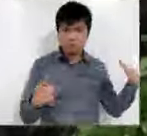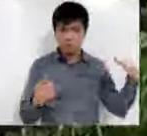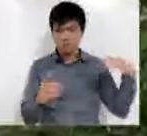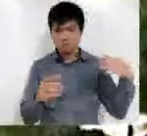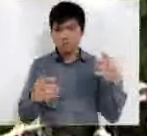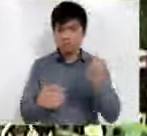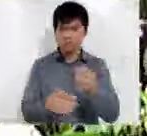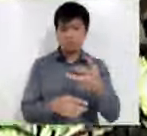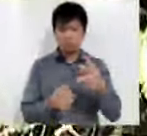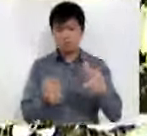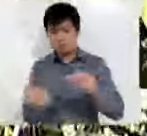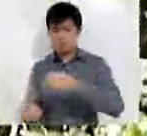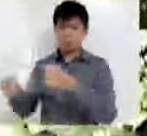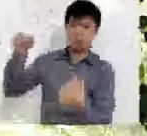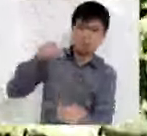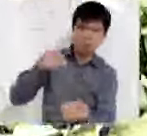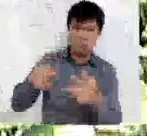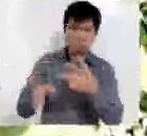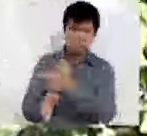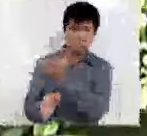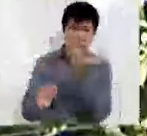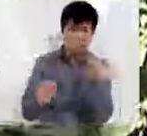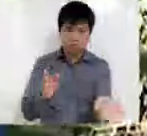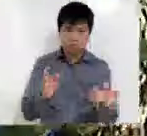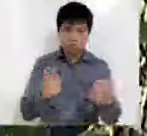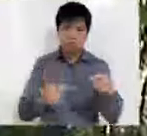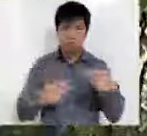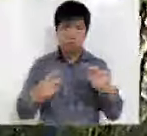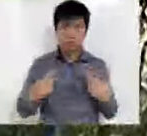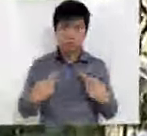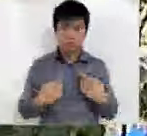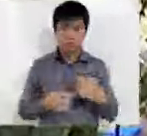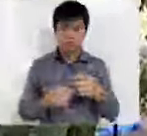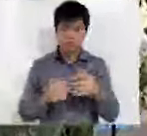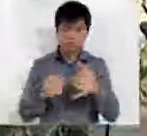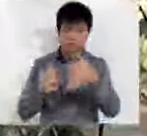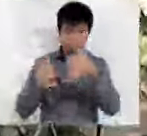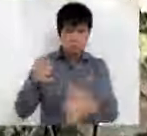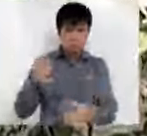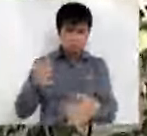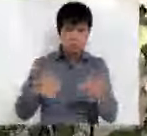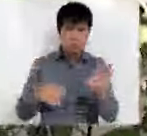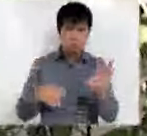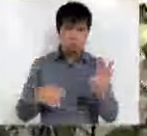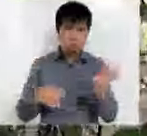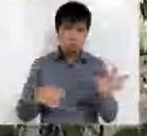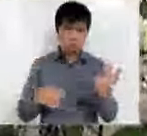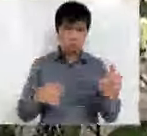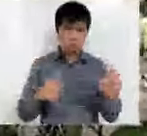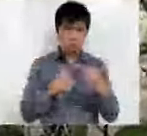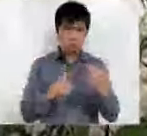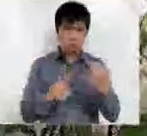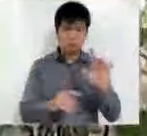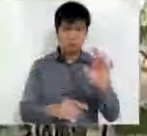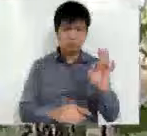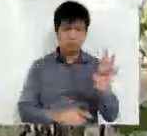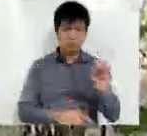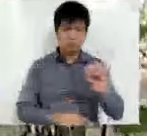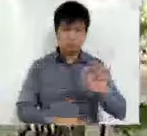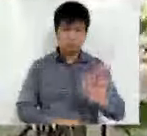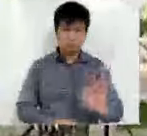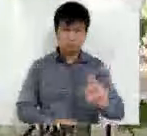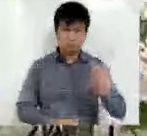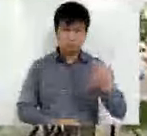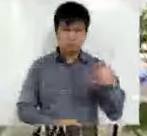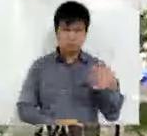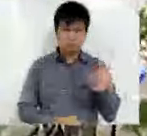dito sa kinatatayuan ko. Tinatayang may lalim na 60 hanggang 70 feet yung bangin na ito kaya pahirapan yung pagkuha doon sa mga